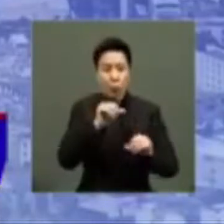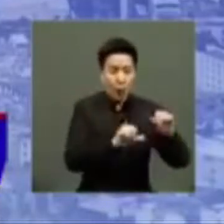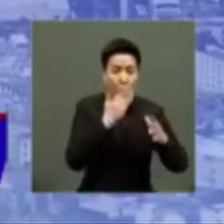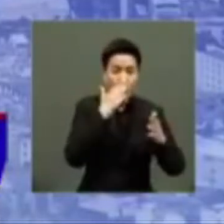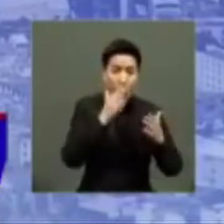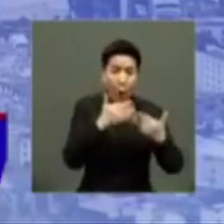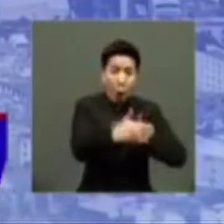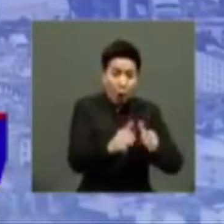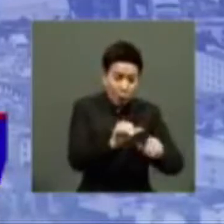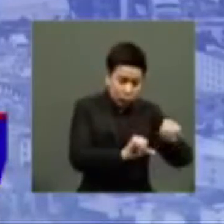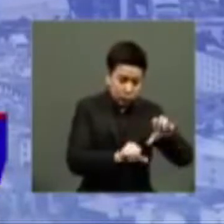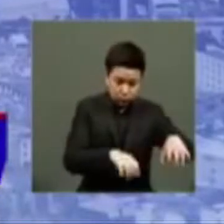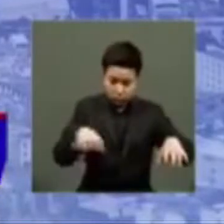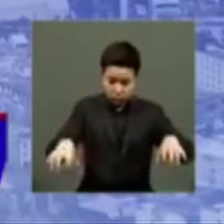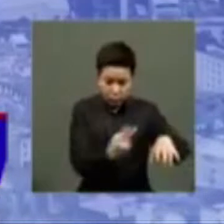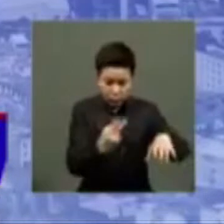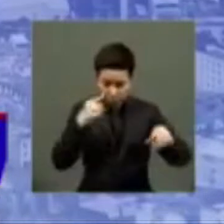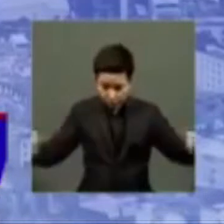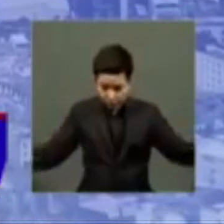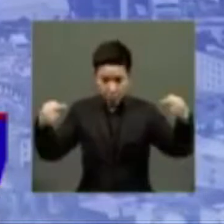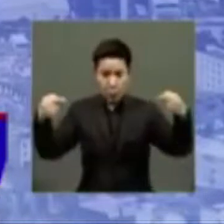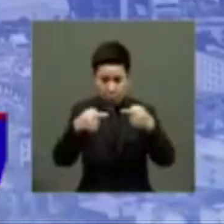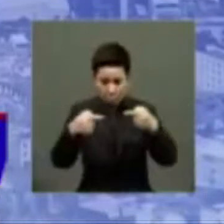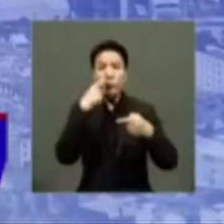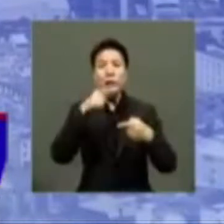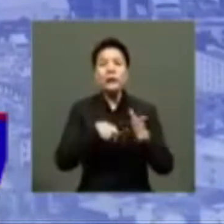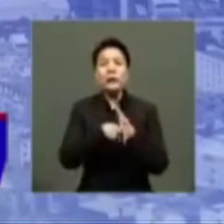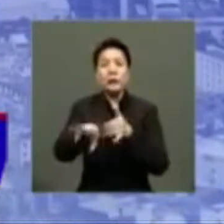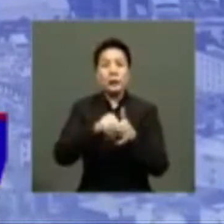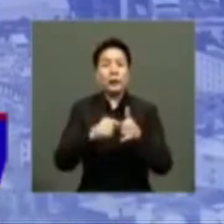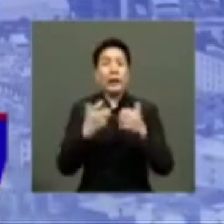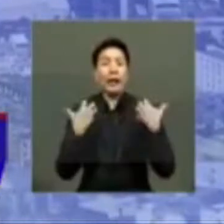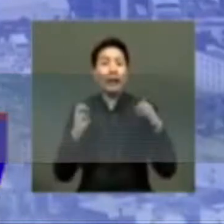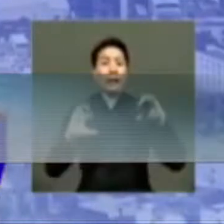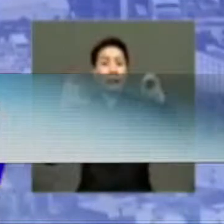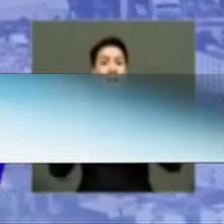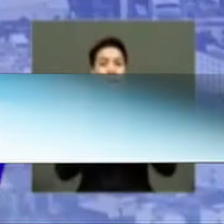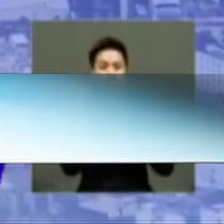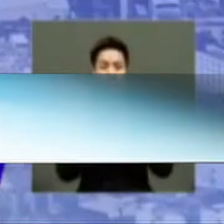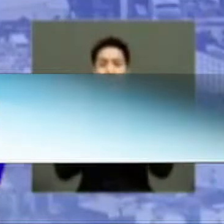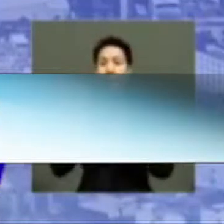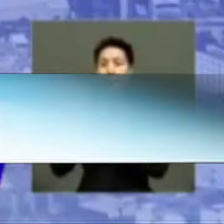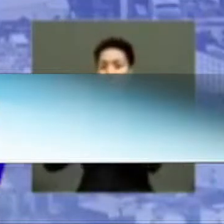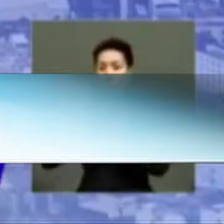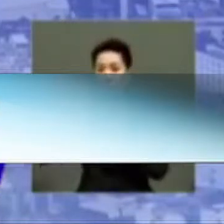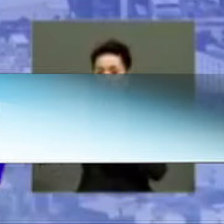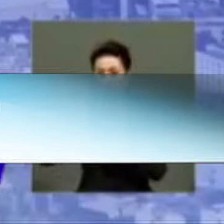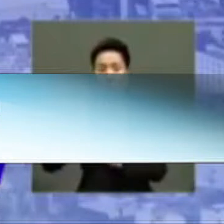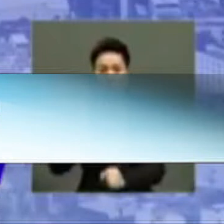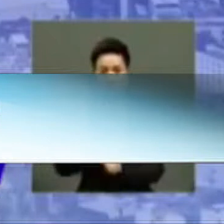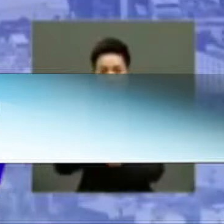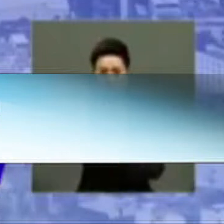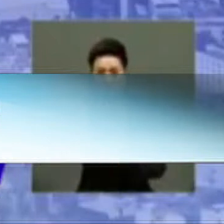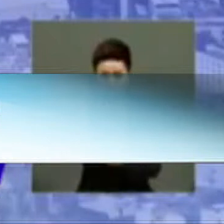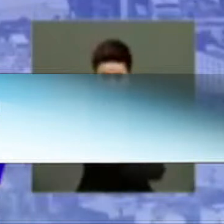โยธินนะคะโฆษกศูนย์บริหารสถานการณ์การแพร่ระบาดของโรคติดเชื้อไวรัสโคโรนา 2019รายงานสถานการณ์